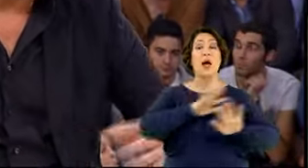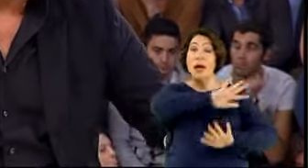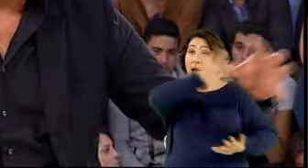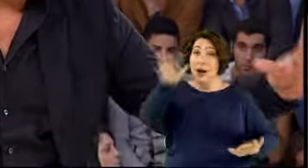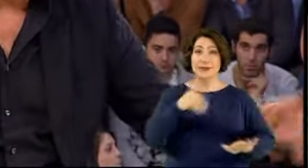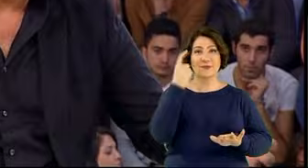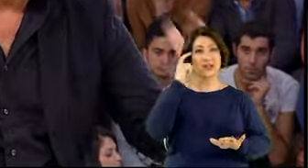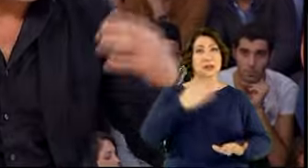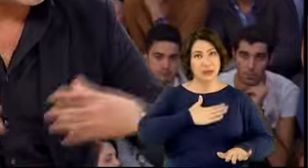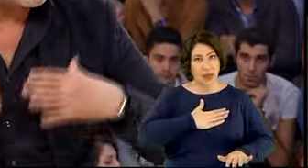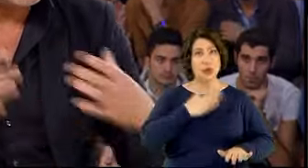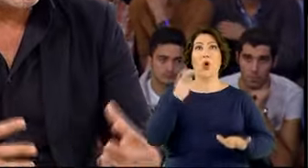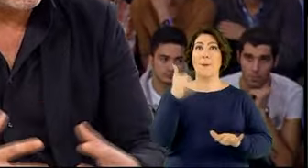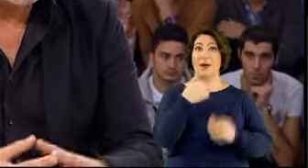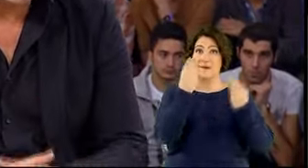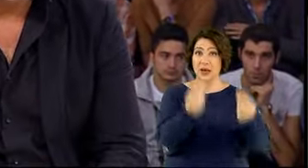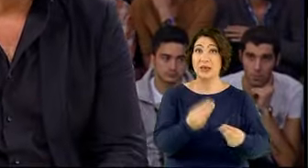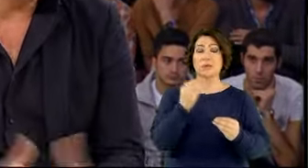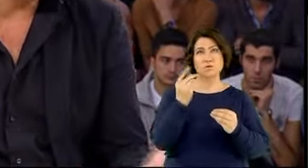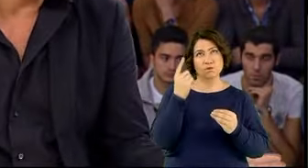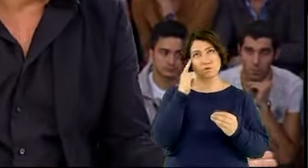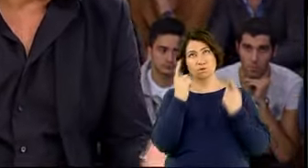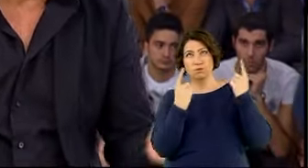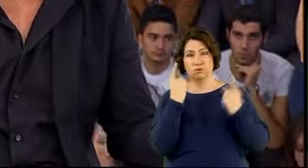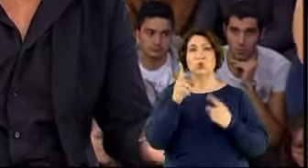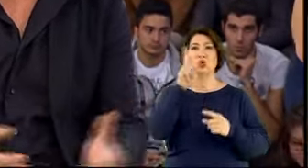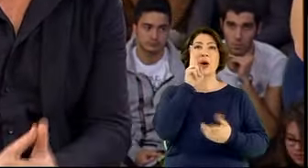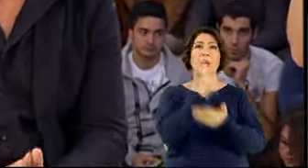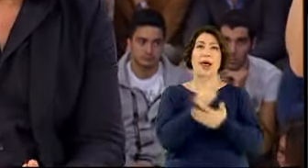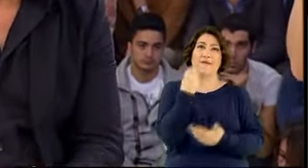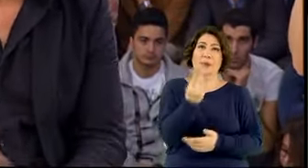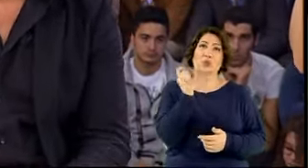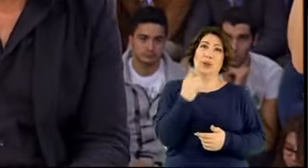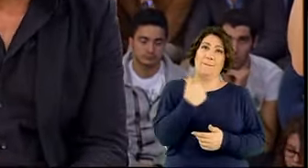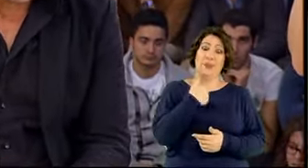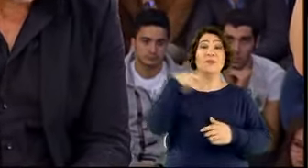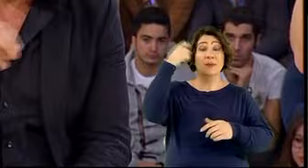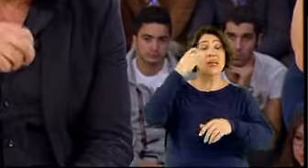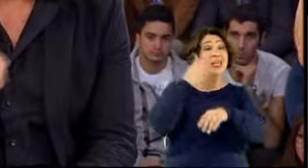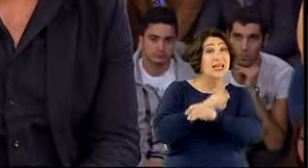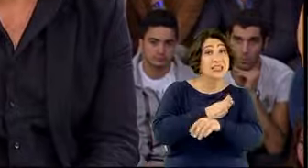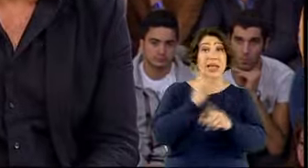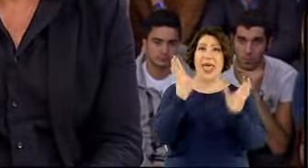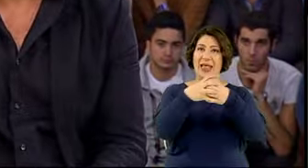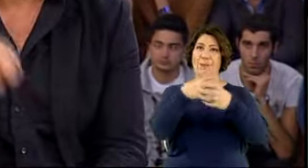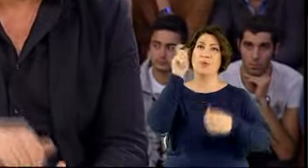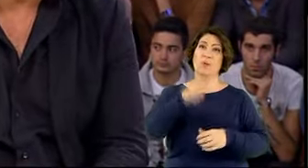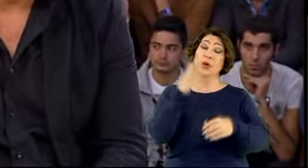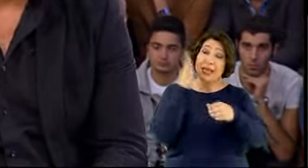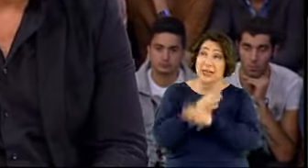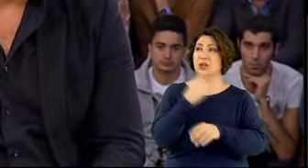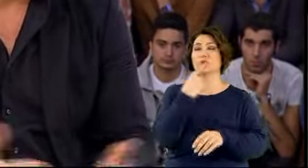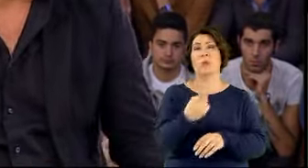herkesin fikrine saygı duyarak, önemseyerek ve değerlendirerek sadece ben son kararı vermek zorundaydım. Yani filmi gerçekten bir ekip yapıyor, gerçekten